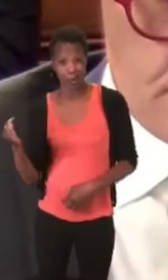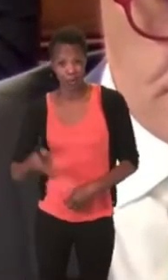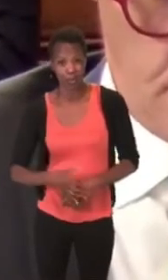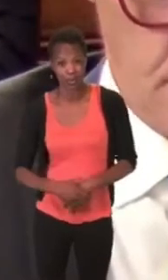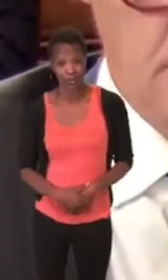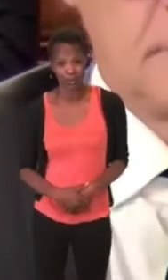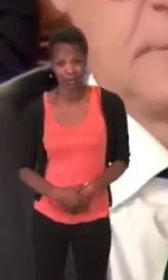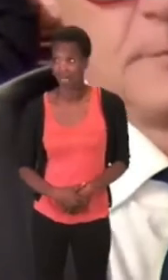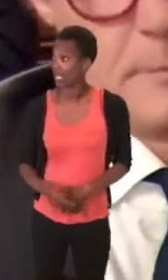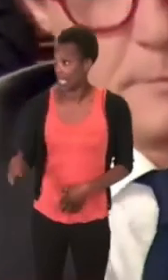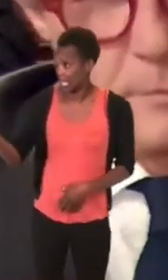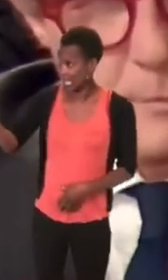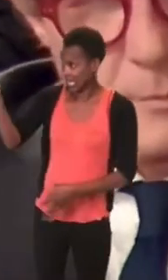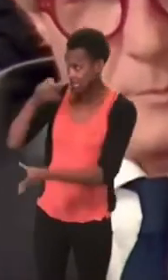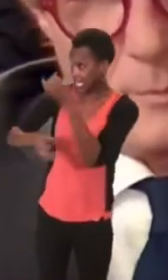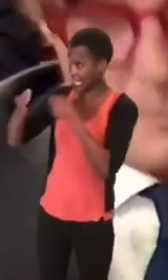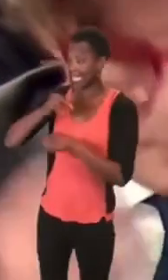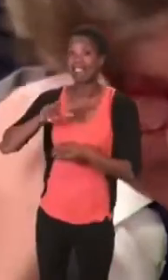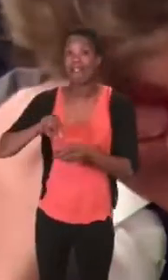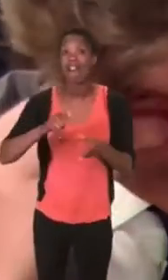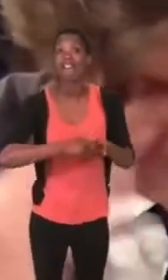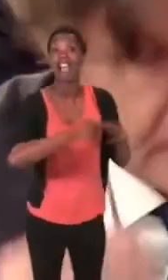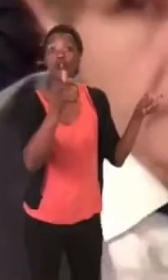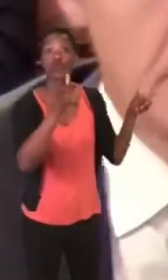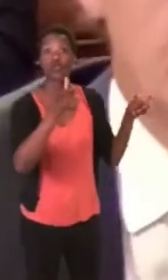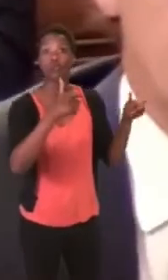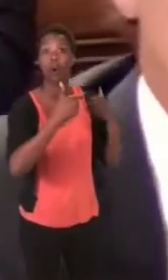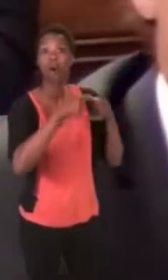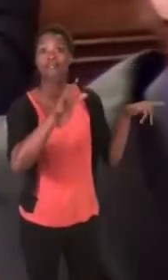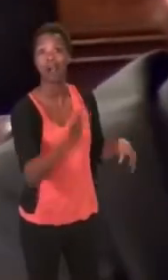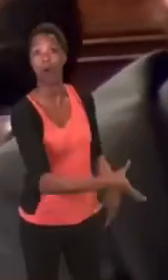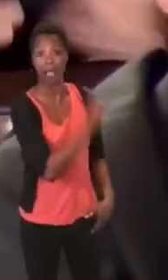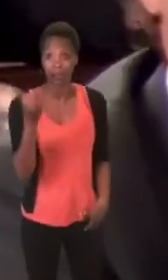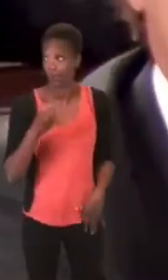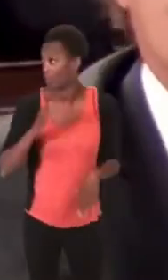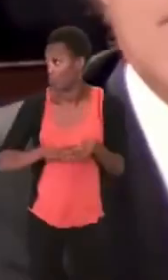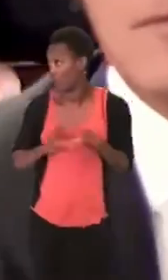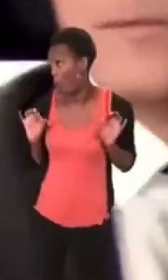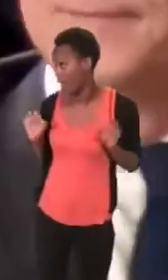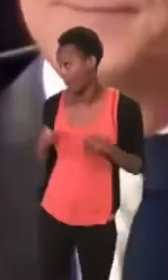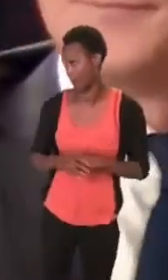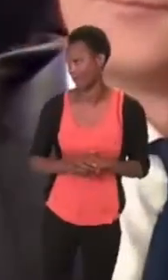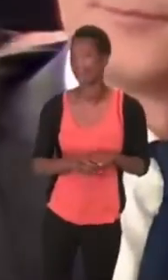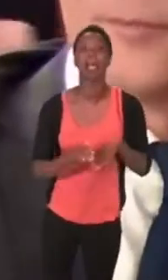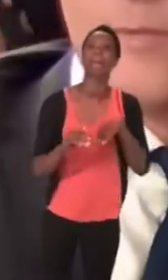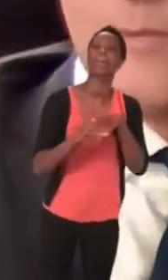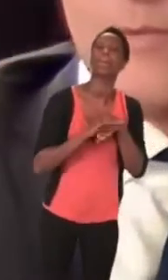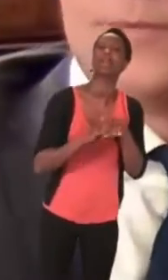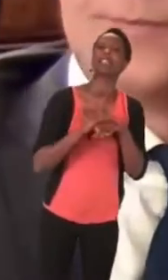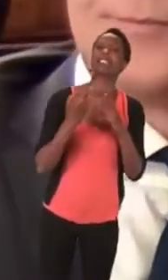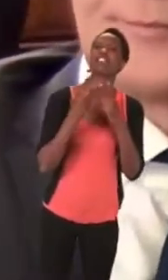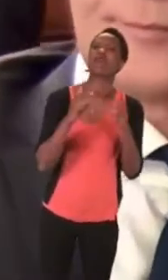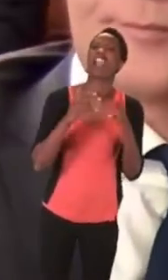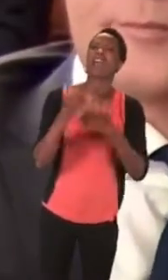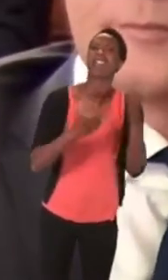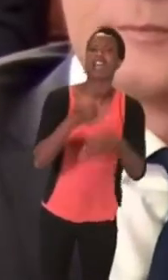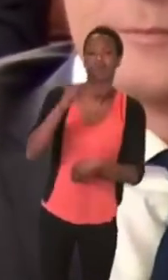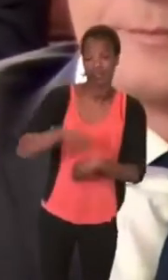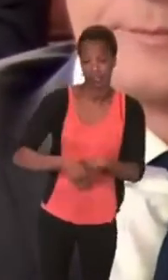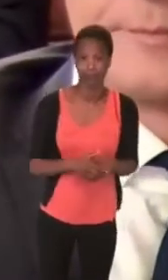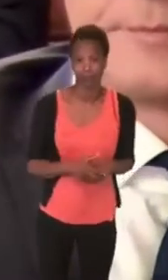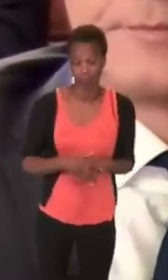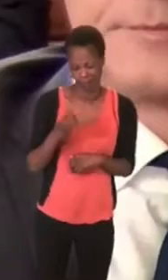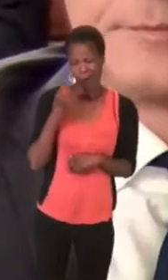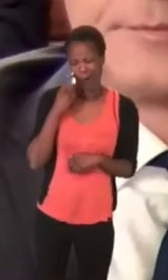été réquisitionnés. Vous deviez avancer sur la politique de la ville. Dans l'ADM que nous verrons dans 2